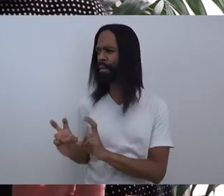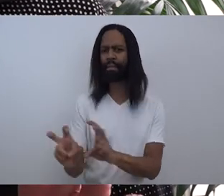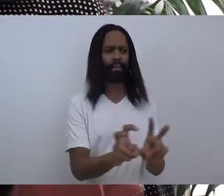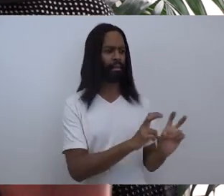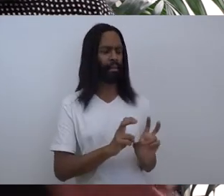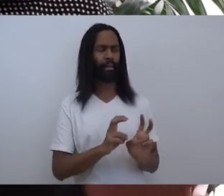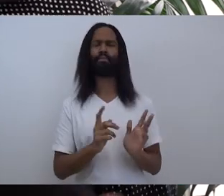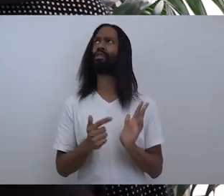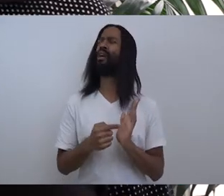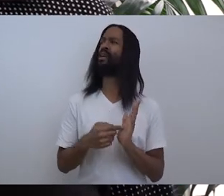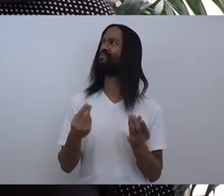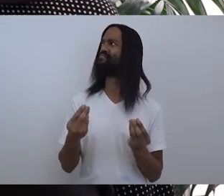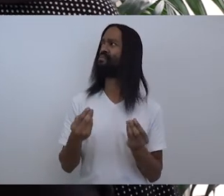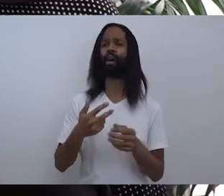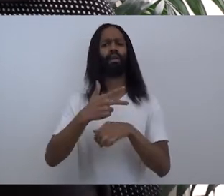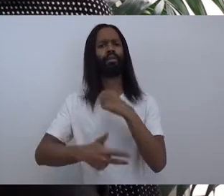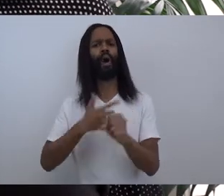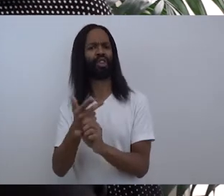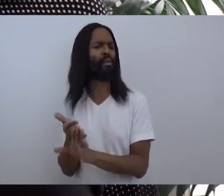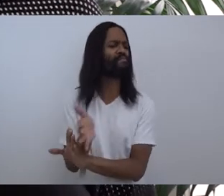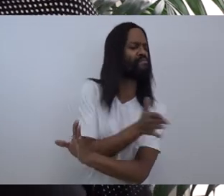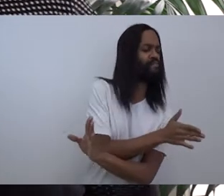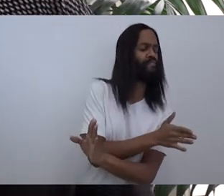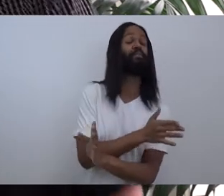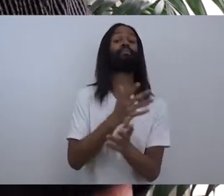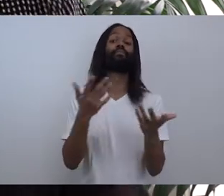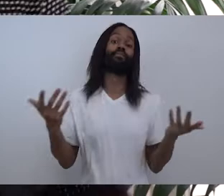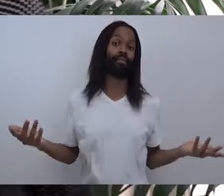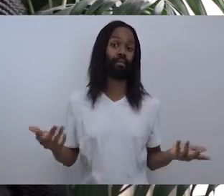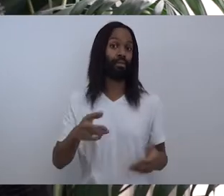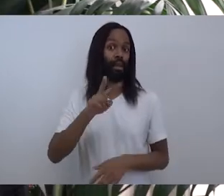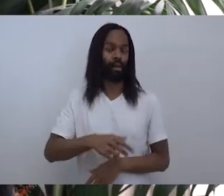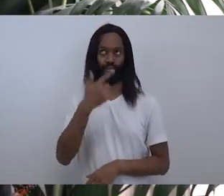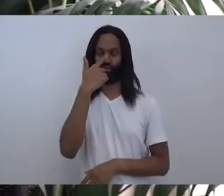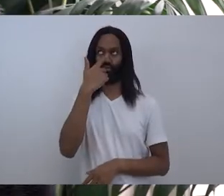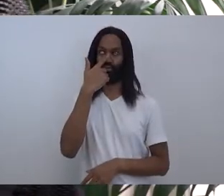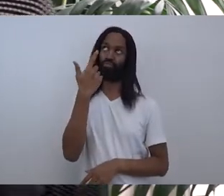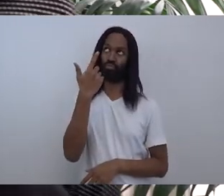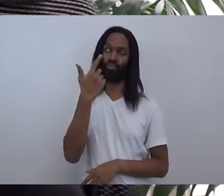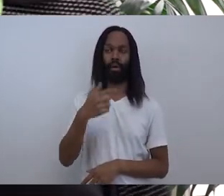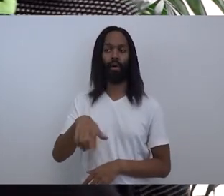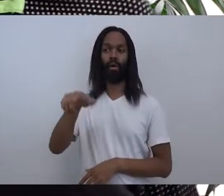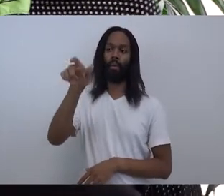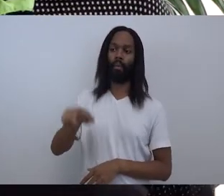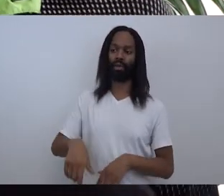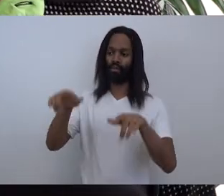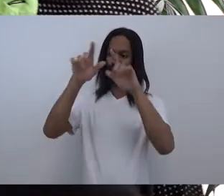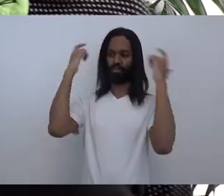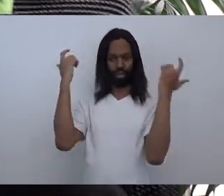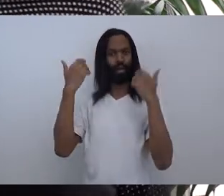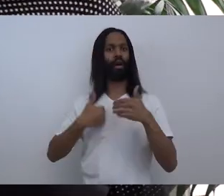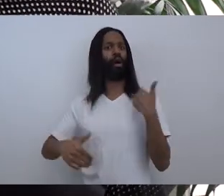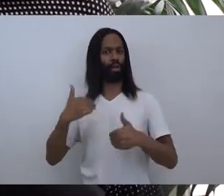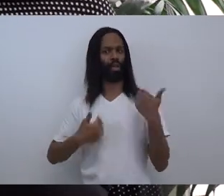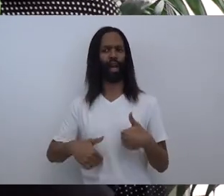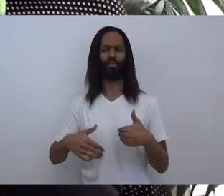y a 3 ans, donc j'ai contacté justement, c'était un emploi qui pouvait être tenu par une personne qui a le